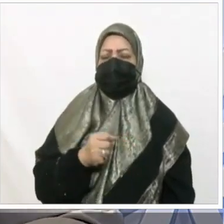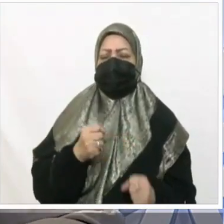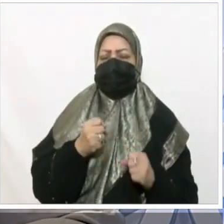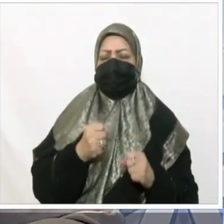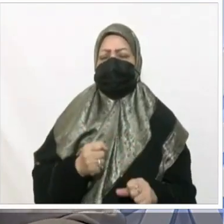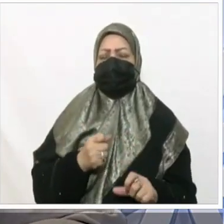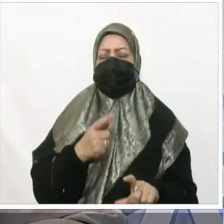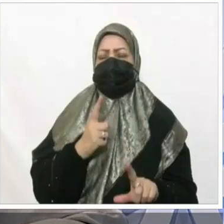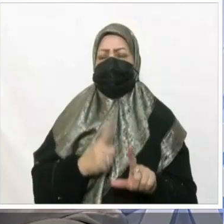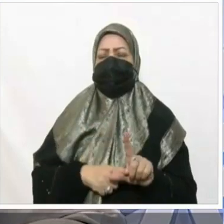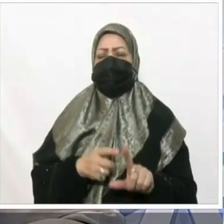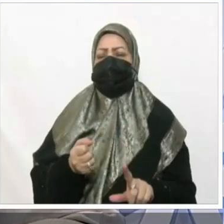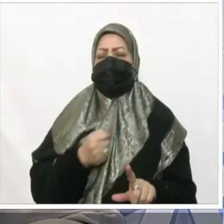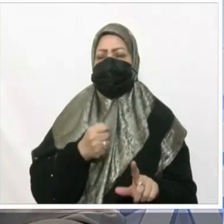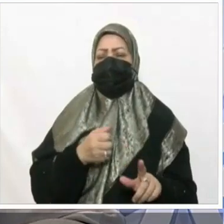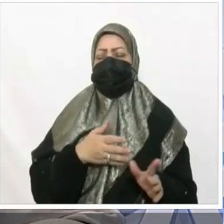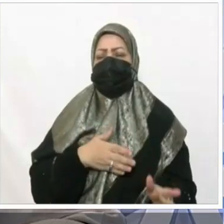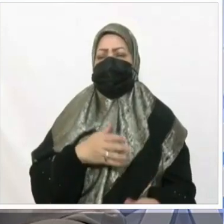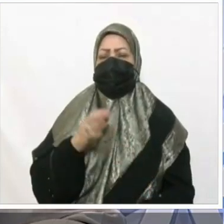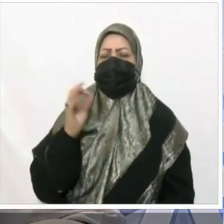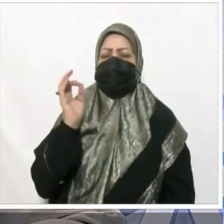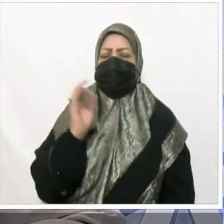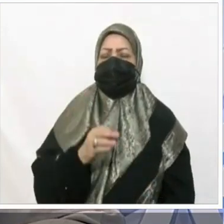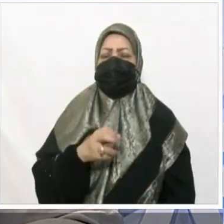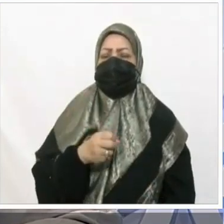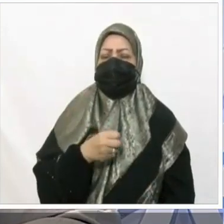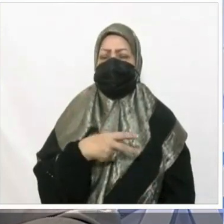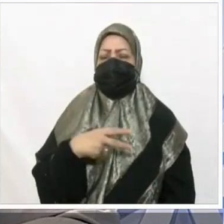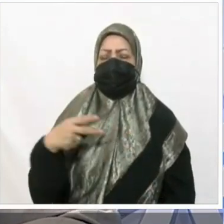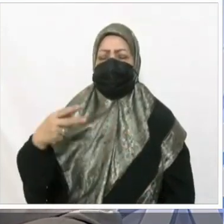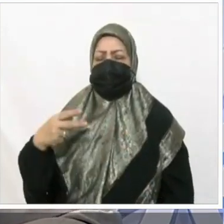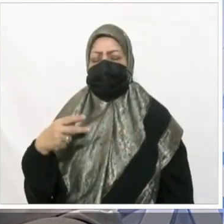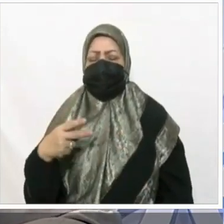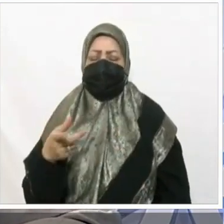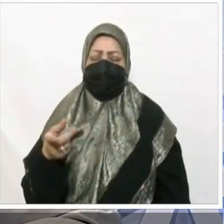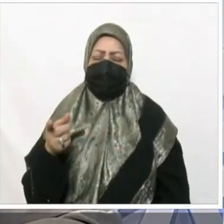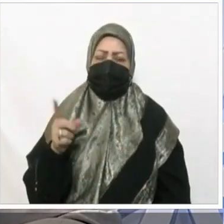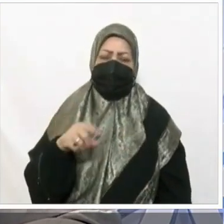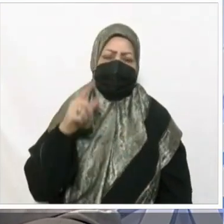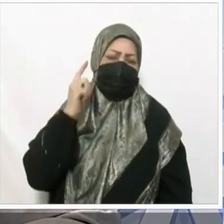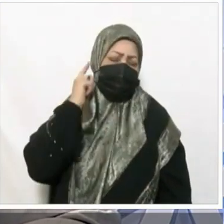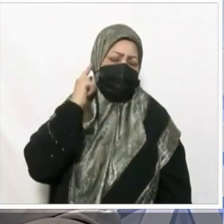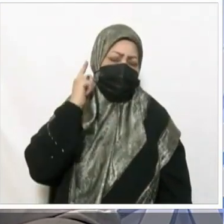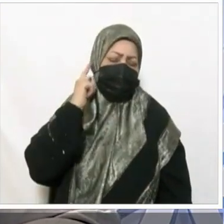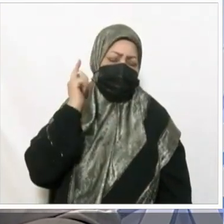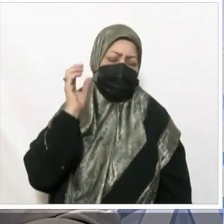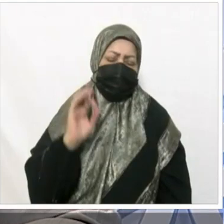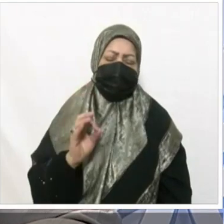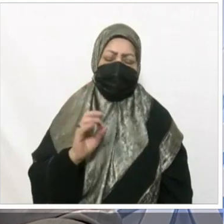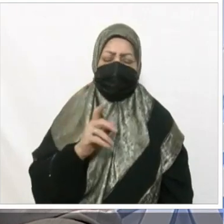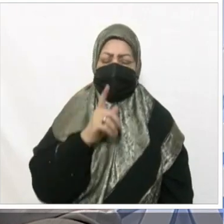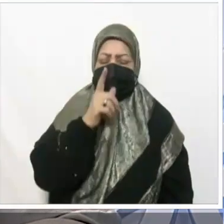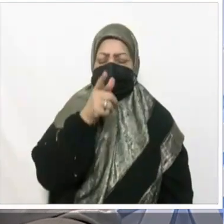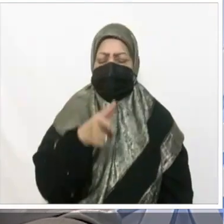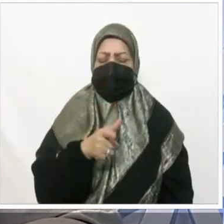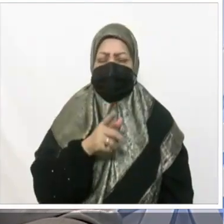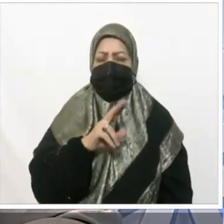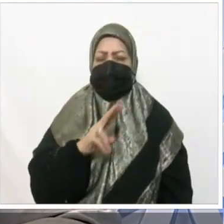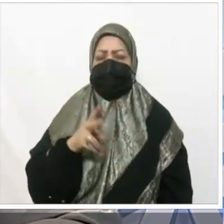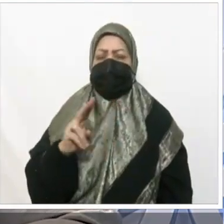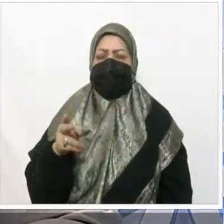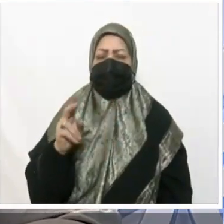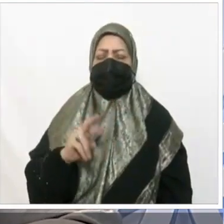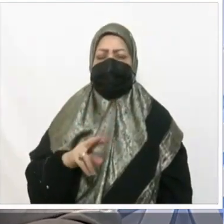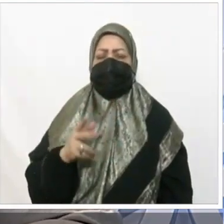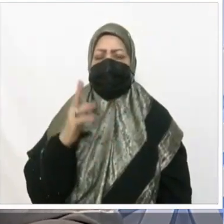آخر ما يعني سمعت من أقوالهم هذه ومن تشويشهم على الناس للأسف